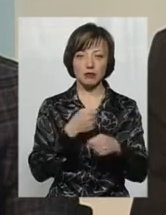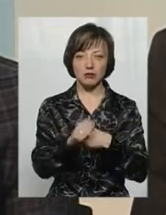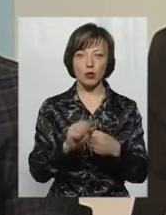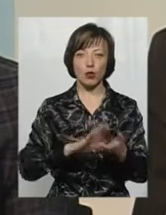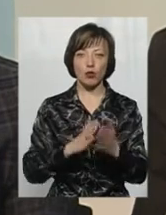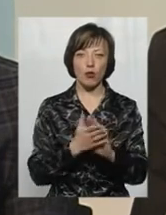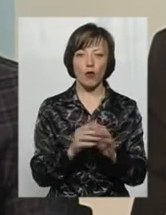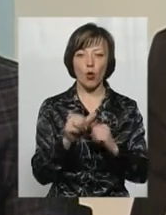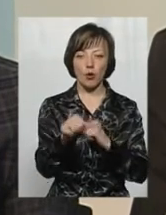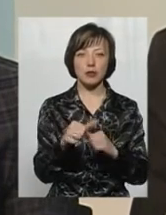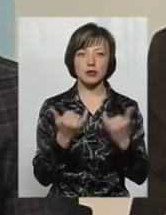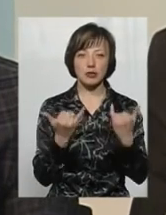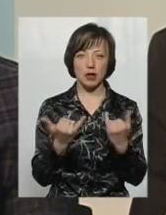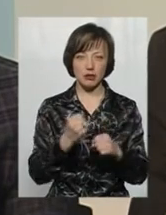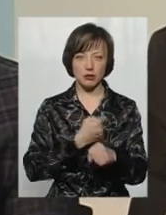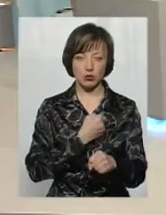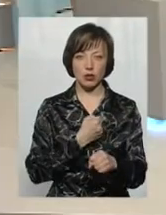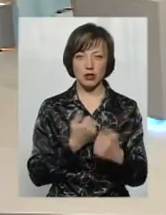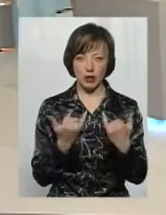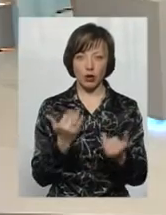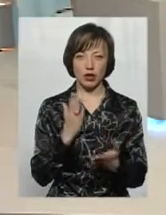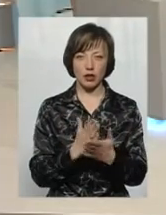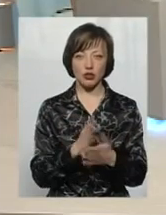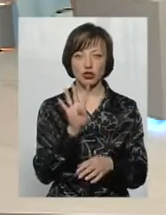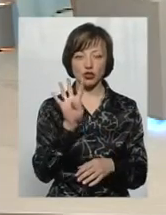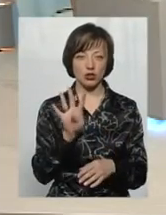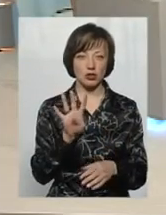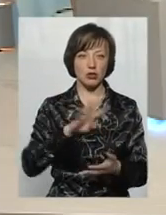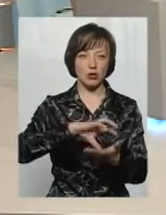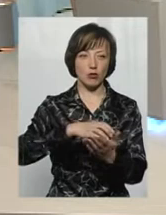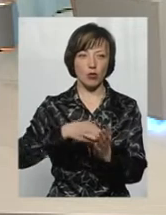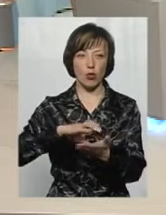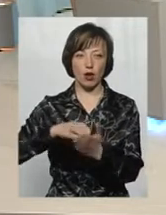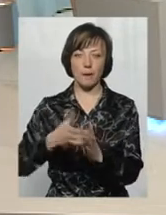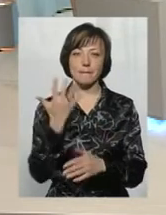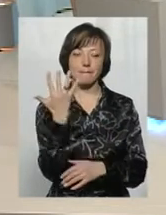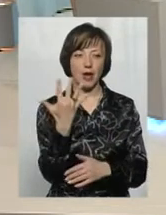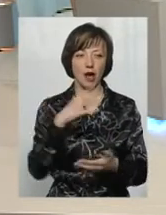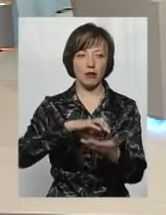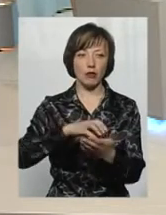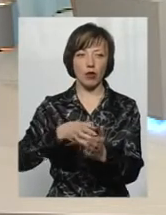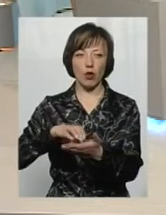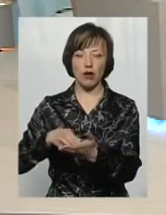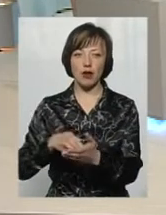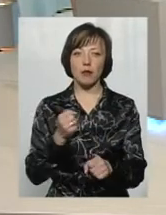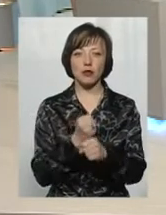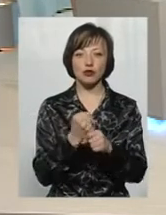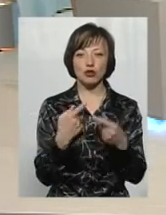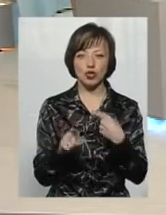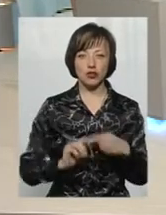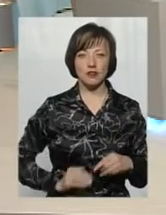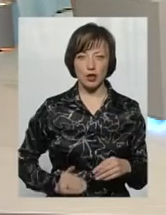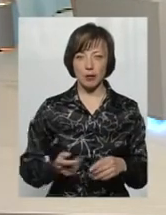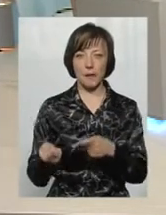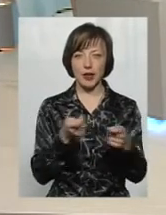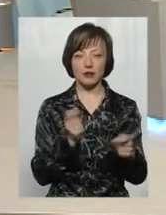як окремі перевізники зараз диктують. Ну, зараз в нас є 4 блоки чи 5? 5 блоків, на яких працюють інші перевізники, і